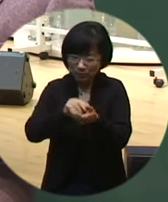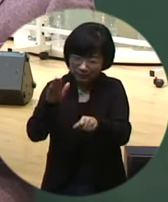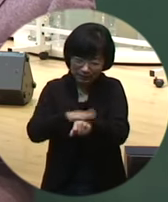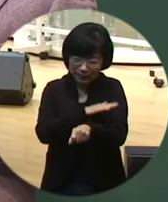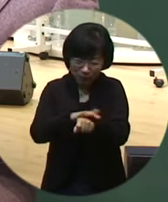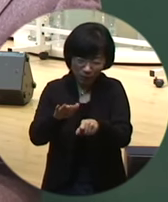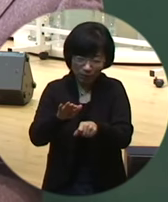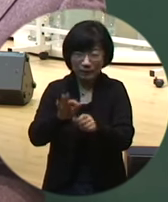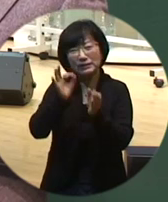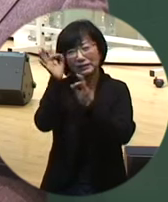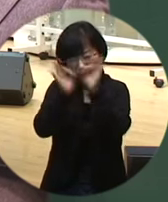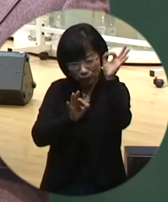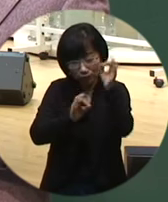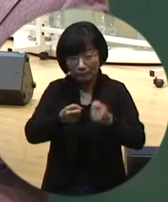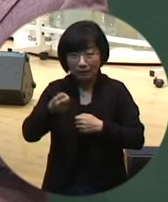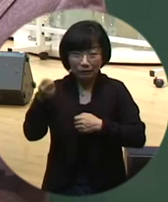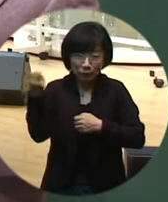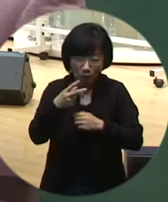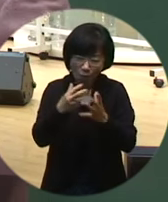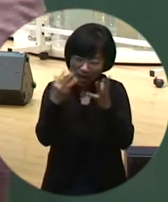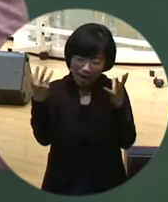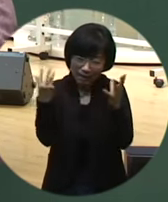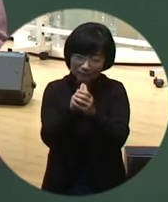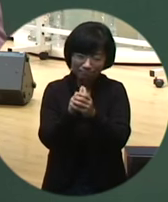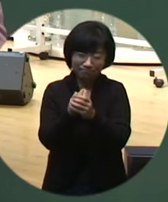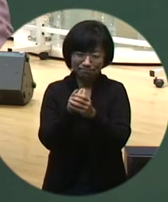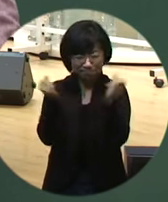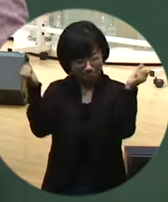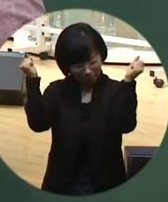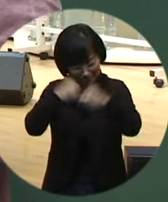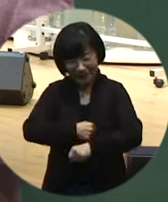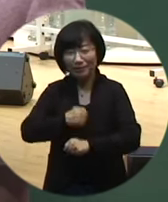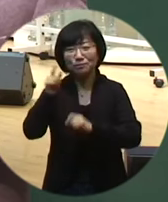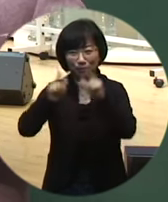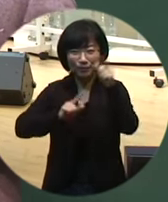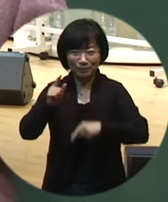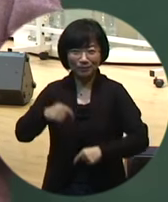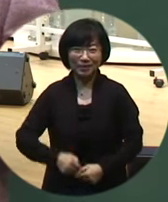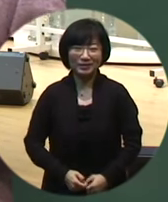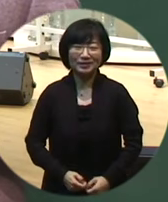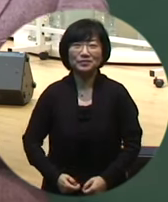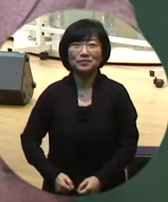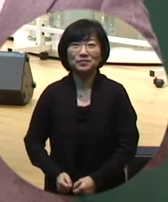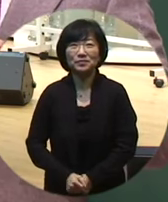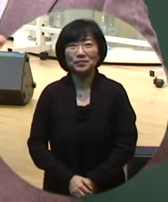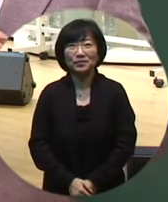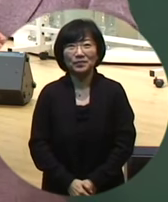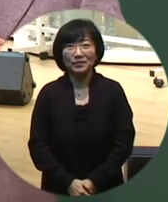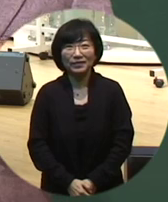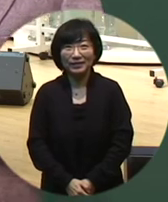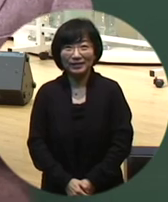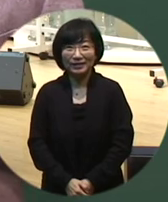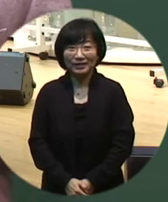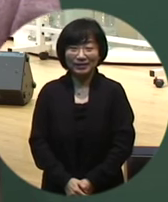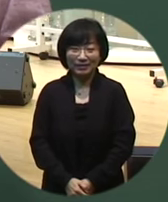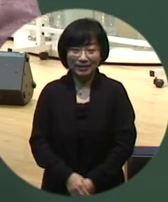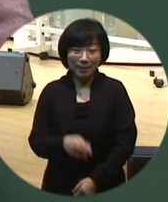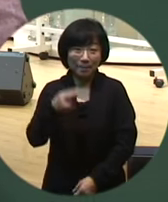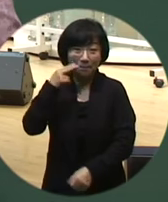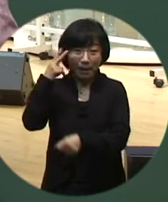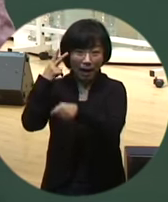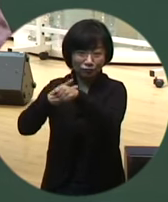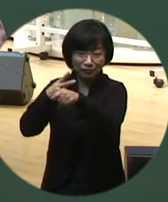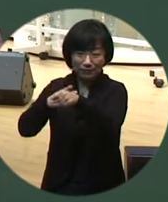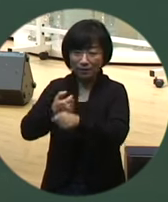wasn't just at the level of having these incorrect prayer topics. I had completely fallen corrupt. 아니 한번 생각해 보세요, 여러분. 바울이 로마서 1장